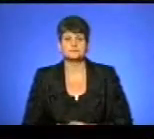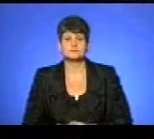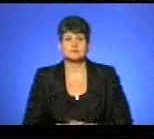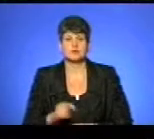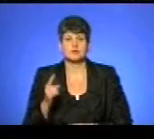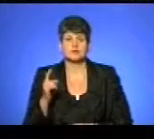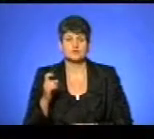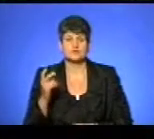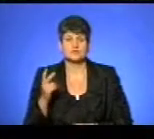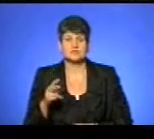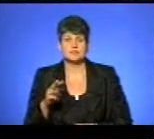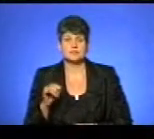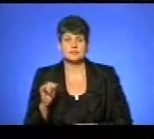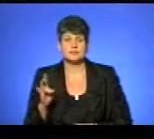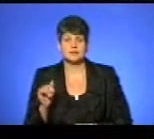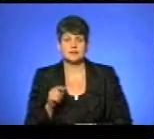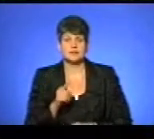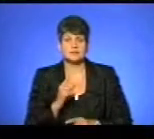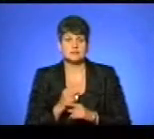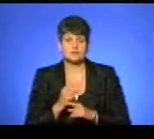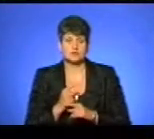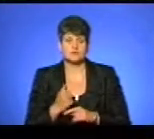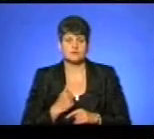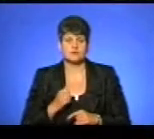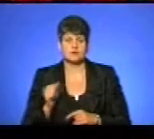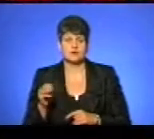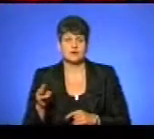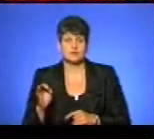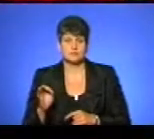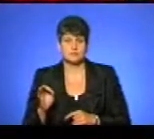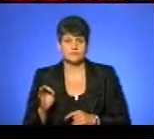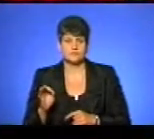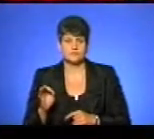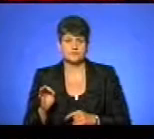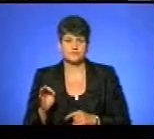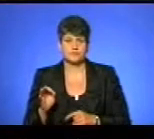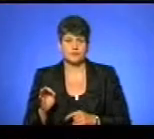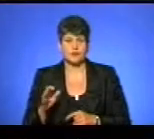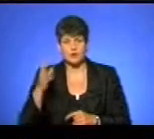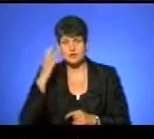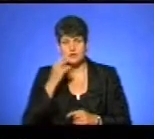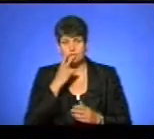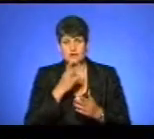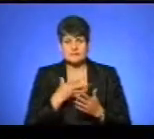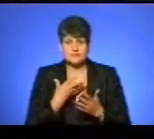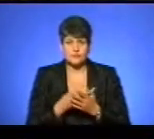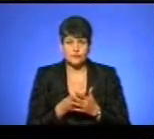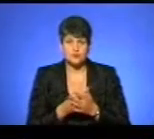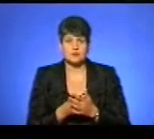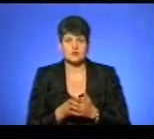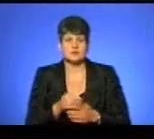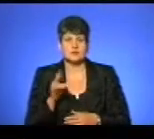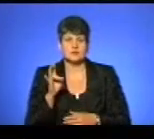міна. Вона заборонена в зоні АТО на сході, Мінському угоду. Козаки показують дітям свій арсенал. Назар